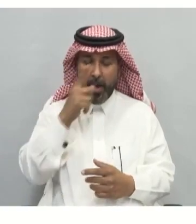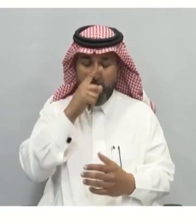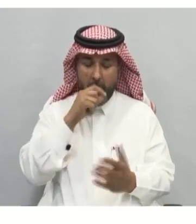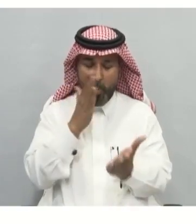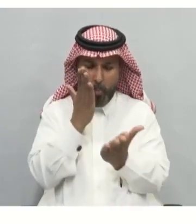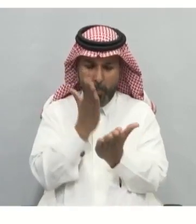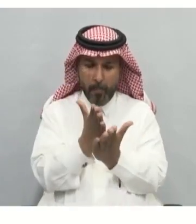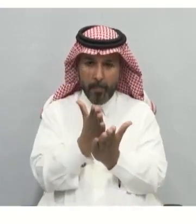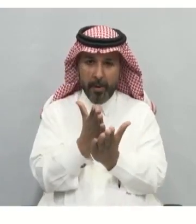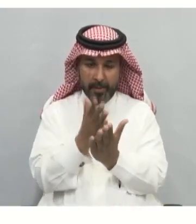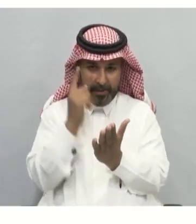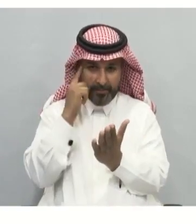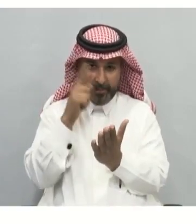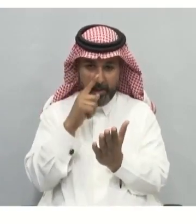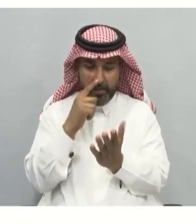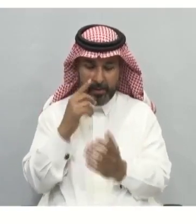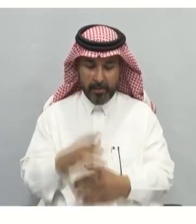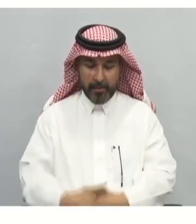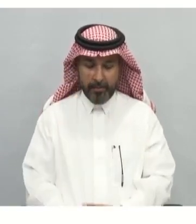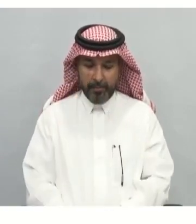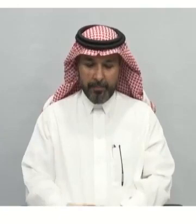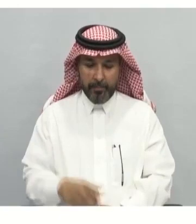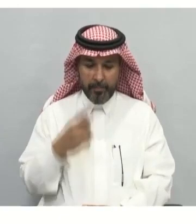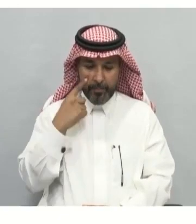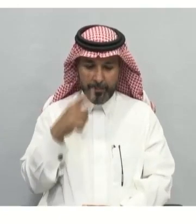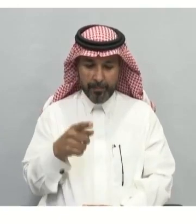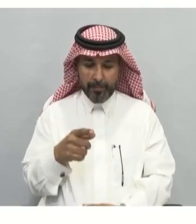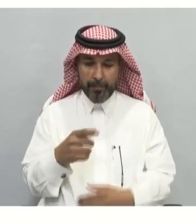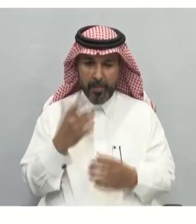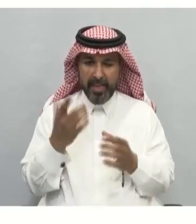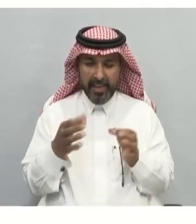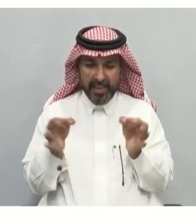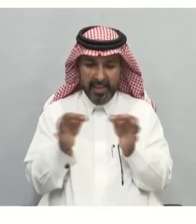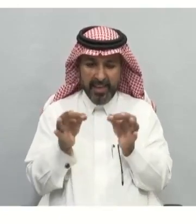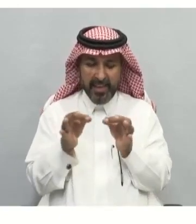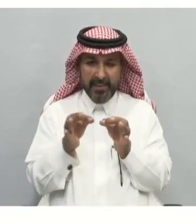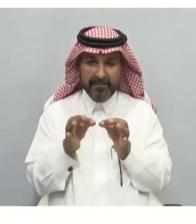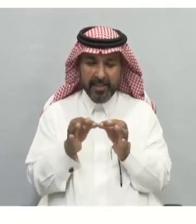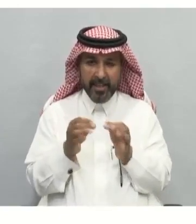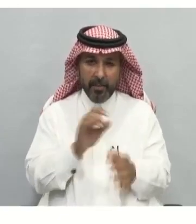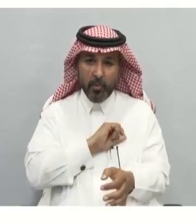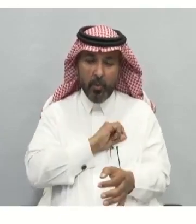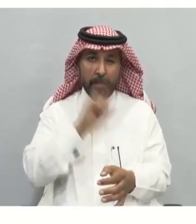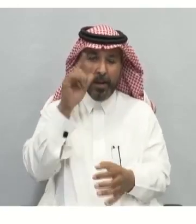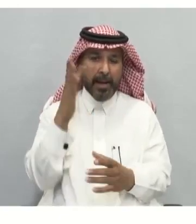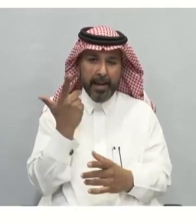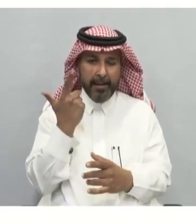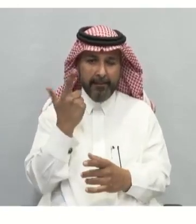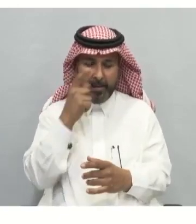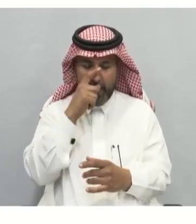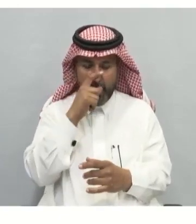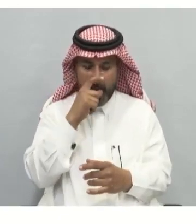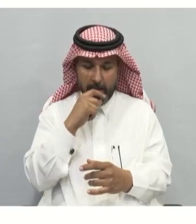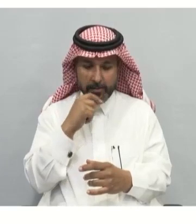ثانيا بين الحديث الطريقه الصحيحه الى الى ولايه الله تعالى وهو يتلخص في امرين